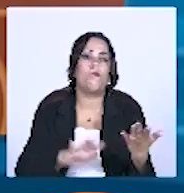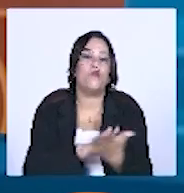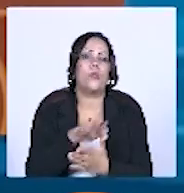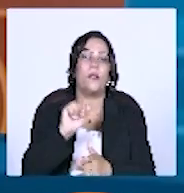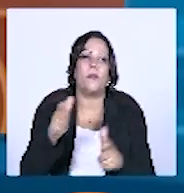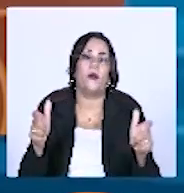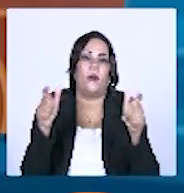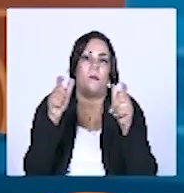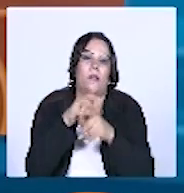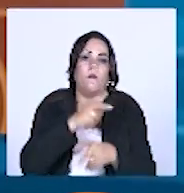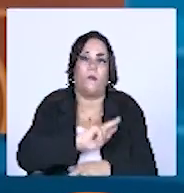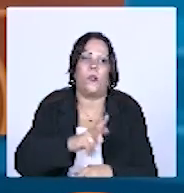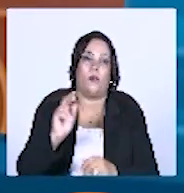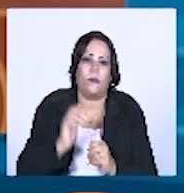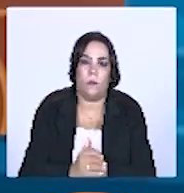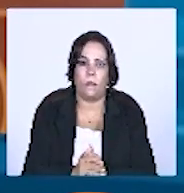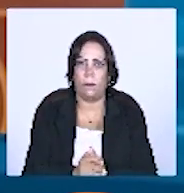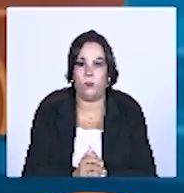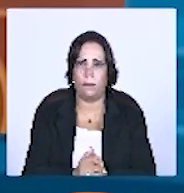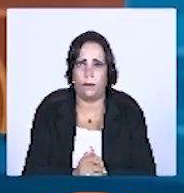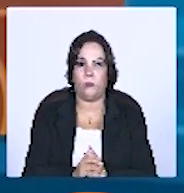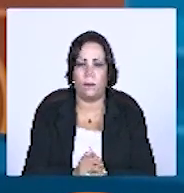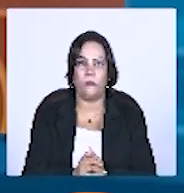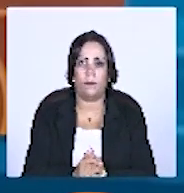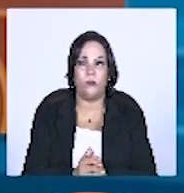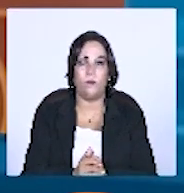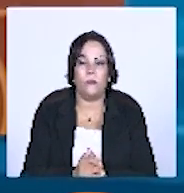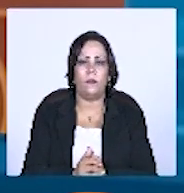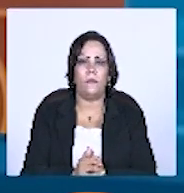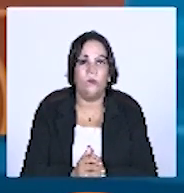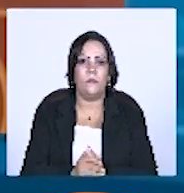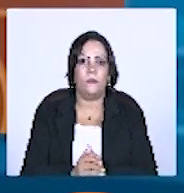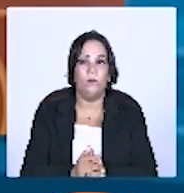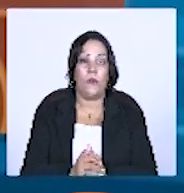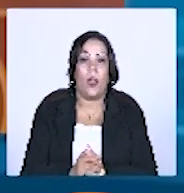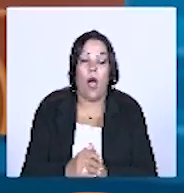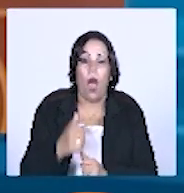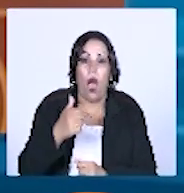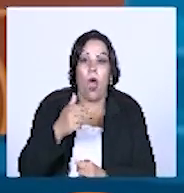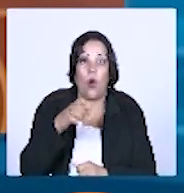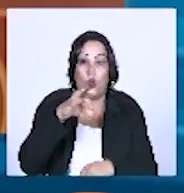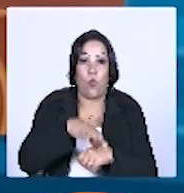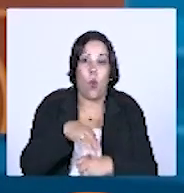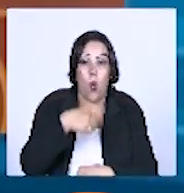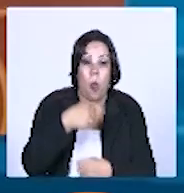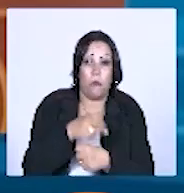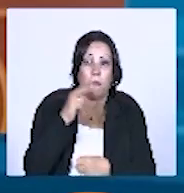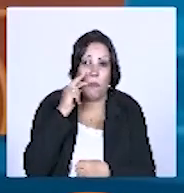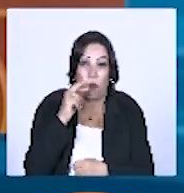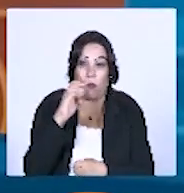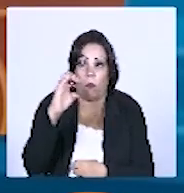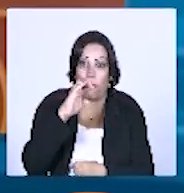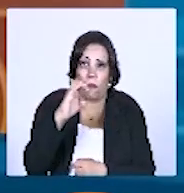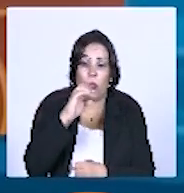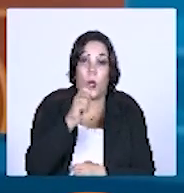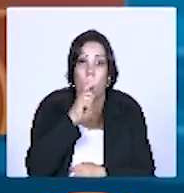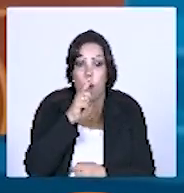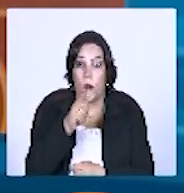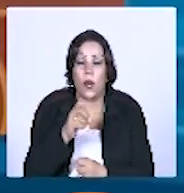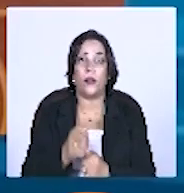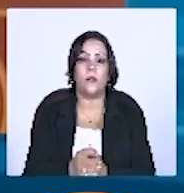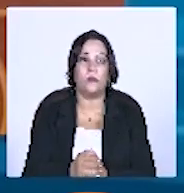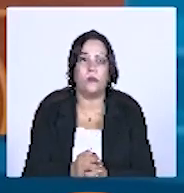المجتمع المتعدده ا انا وقفت قدام بعض كده اجابات ذكرها